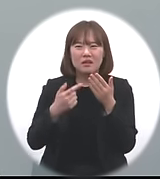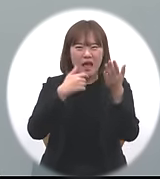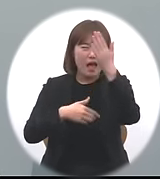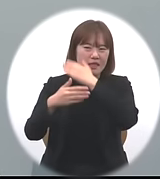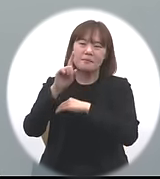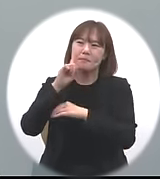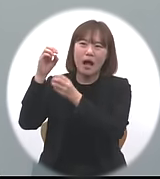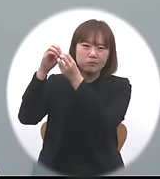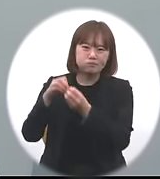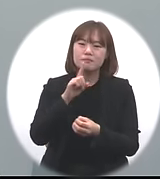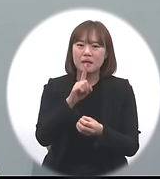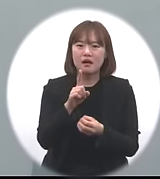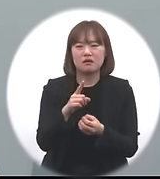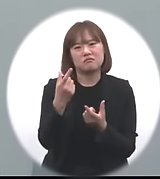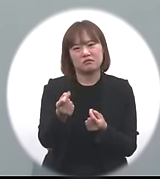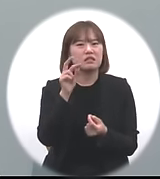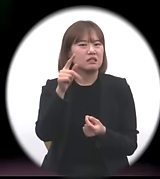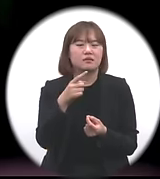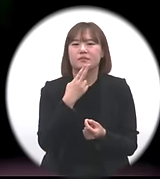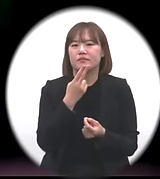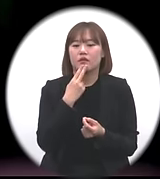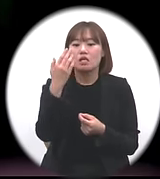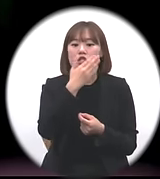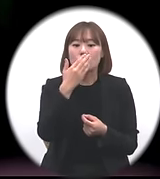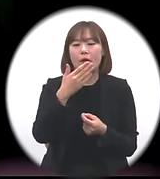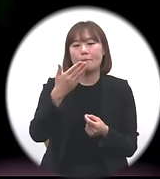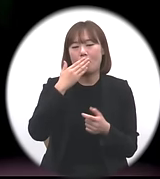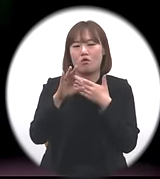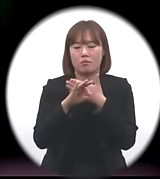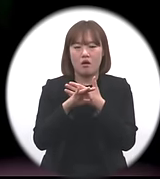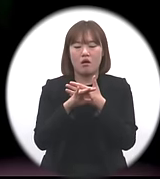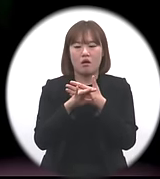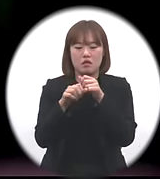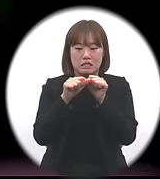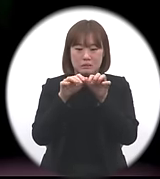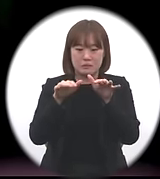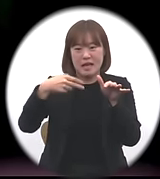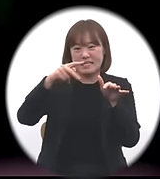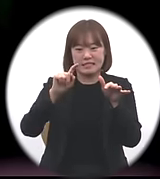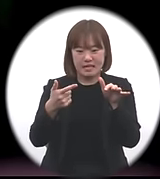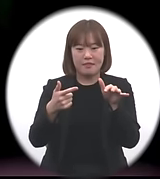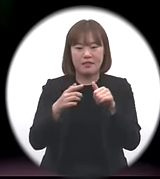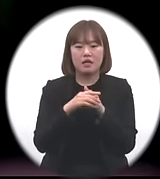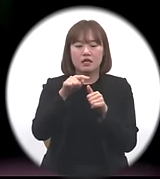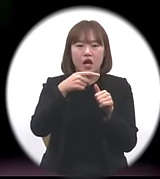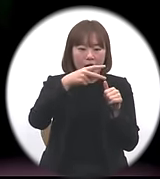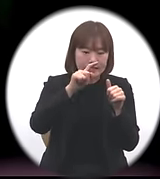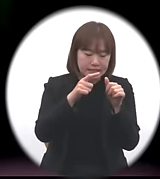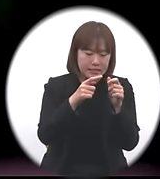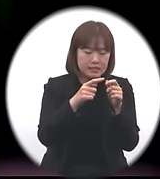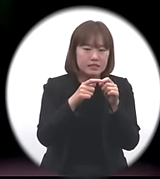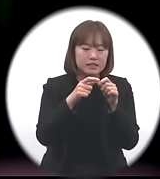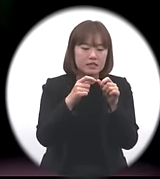옛날 할머니 말씀, 뭐 옛날 말씀 중에 틀린 말씀은 거의 없죠. 설탕 먹고 나면 이게 세균에 의해서 분해가 돼서 뭐가 나오냐면 산이 나온답니다.